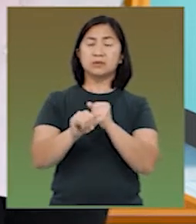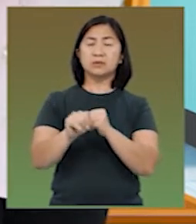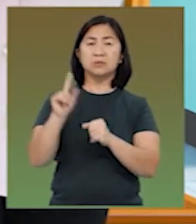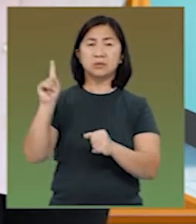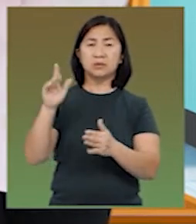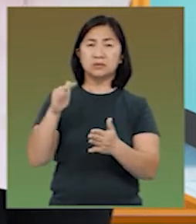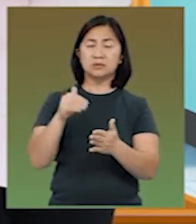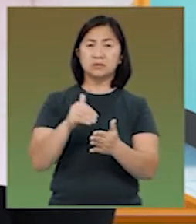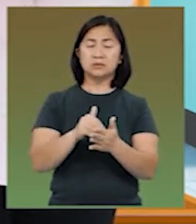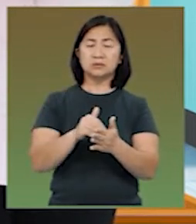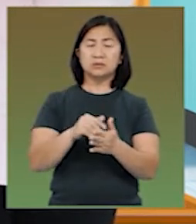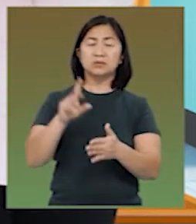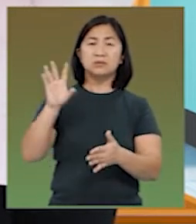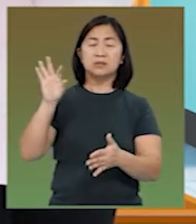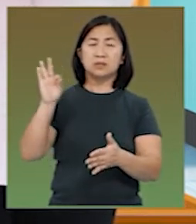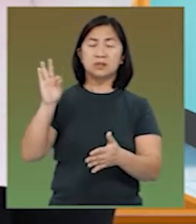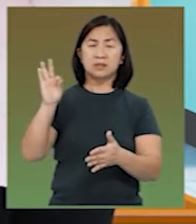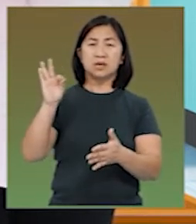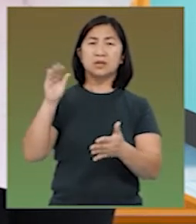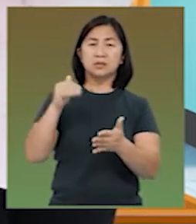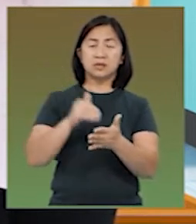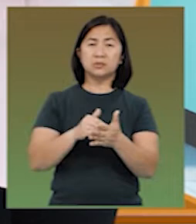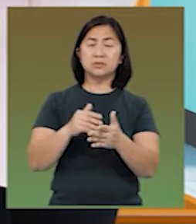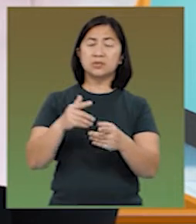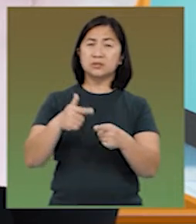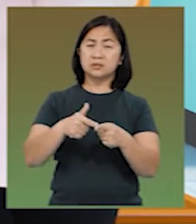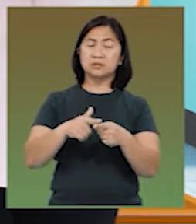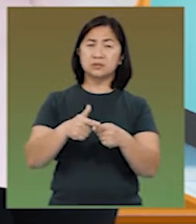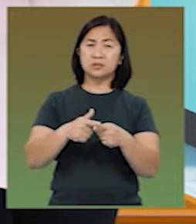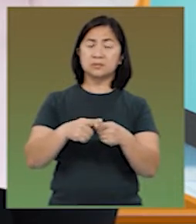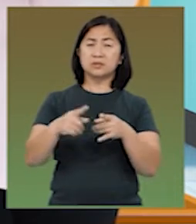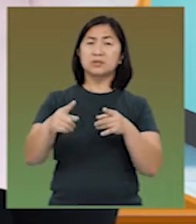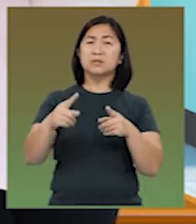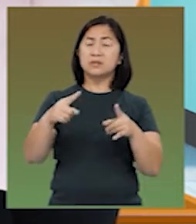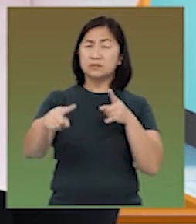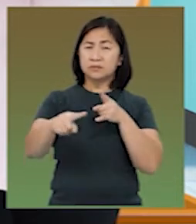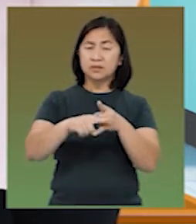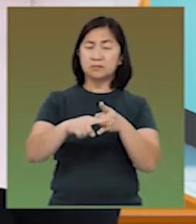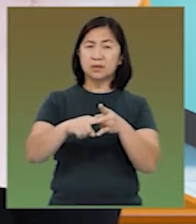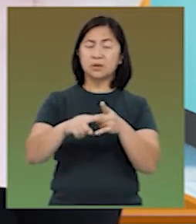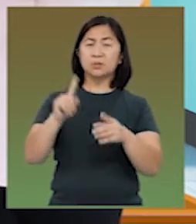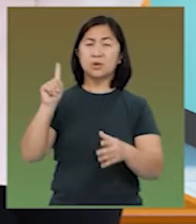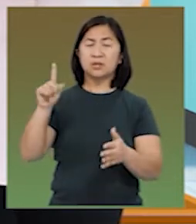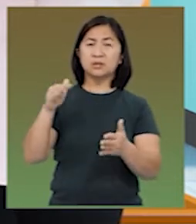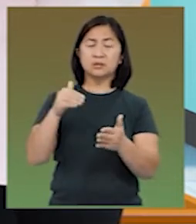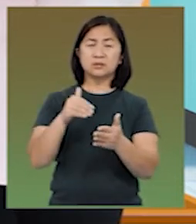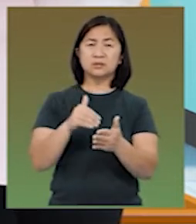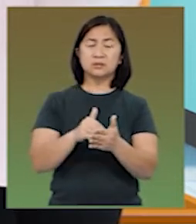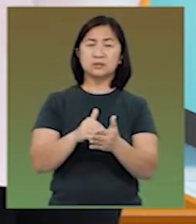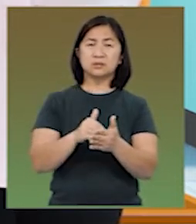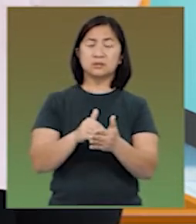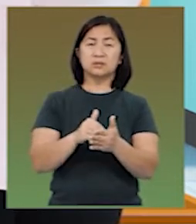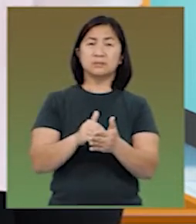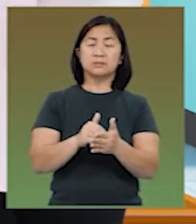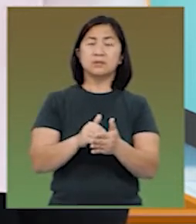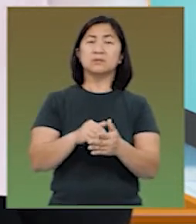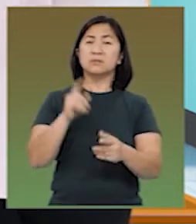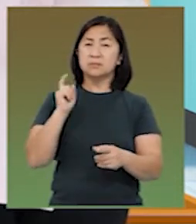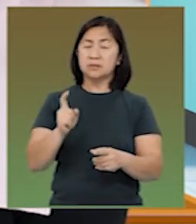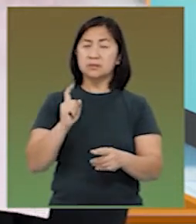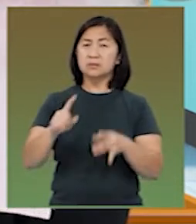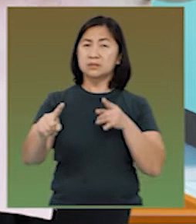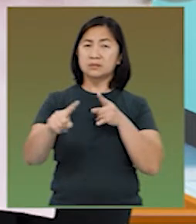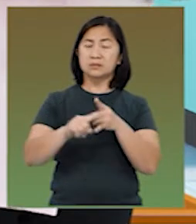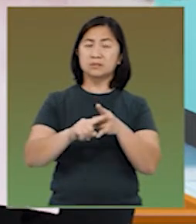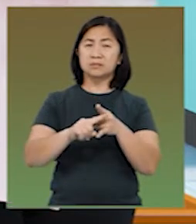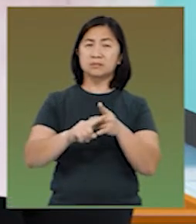by 1,000. 9,000 grams divided by 1,000. Para sa mabilis